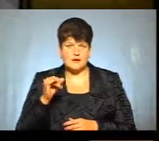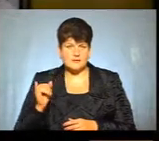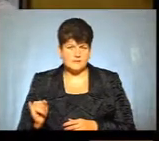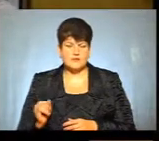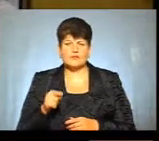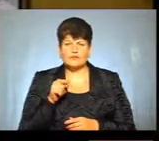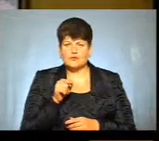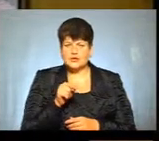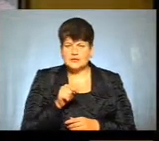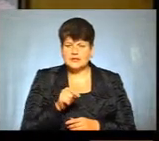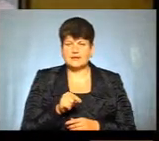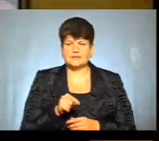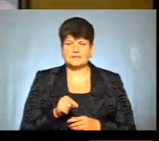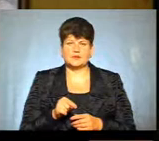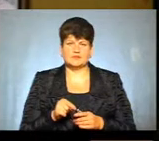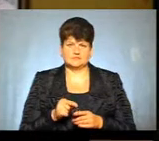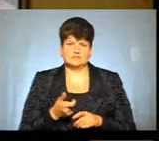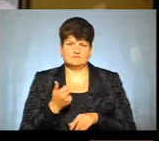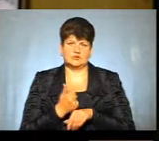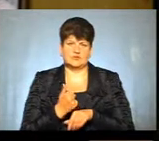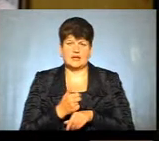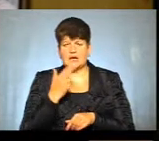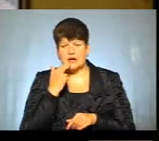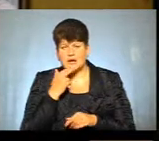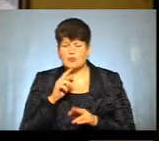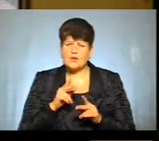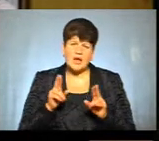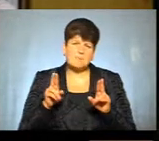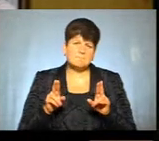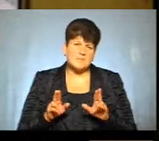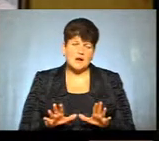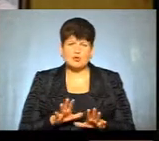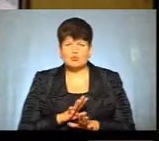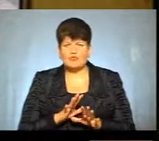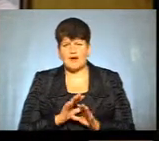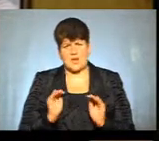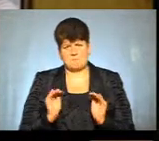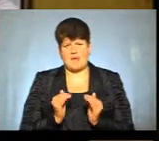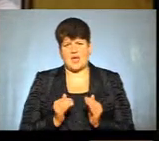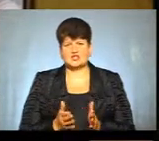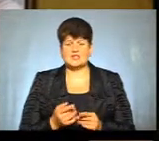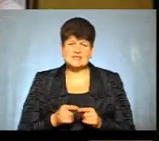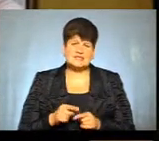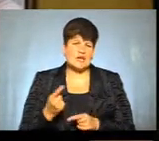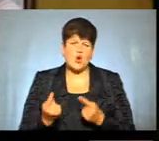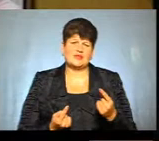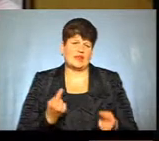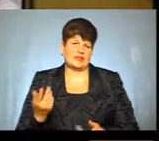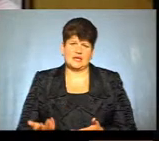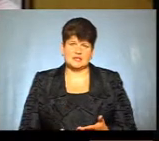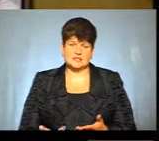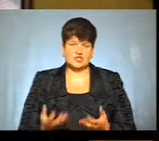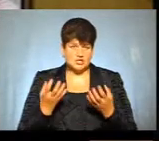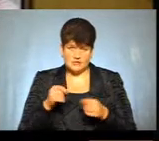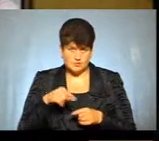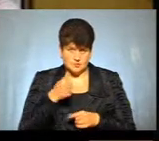вони, звісно, домінують. Грипу, як правило, буває значно менше. Це одиниці. Так. Тобто